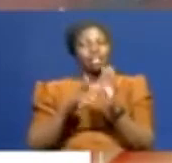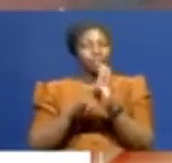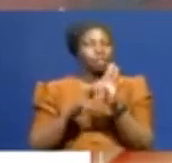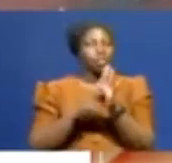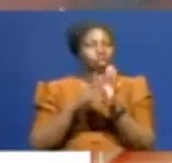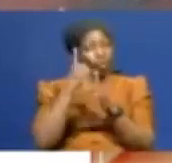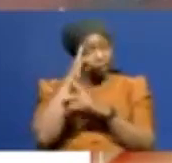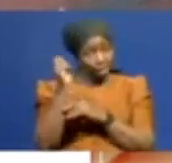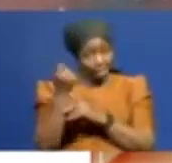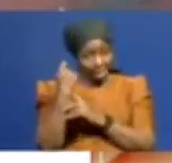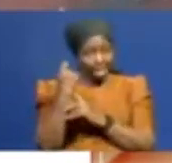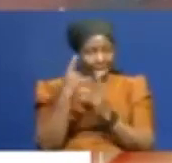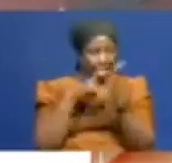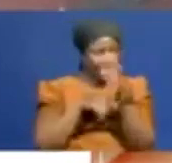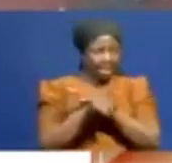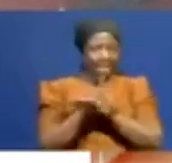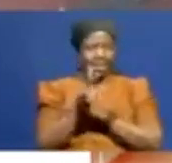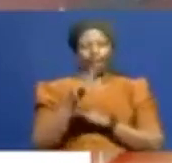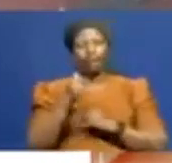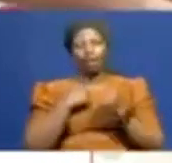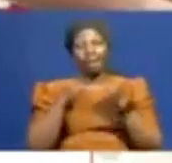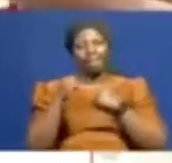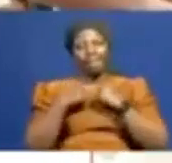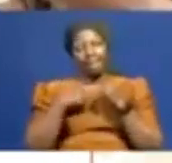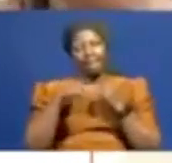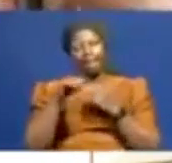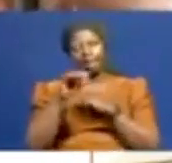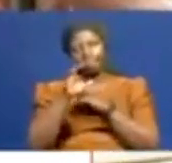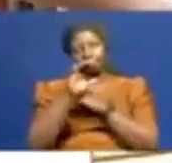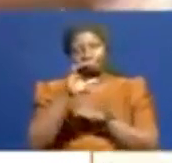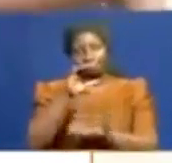kimataifa jijini Kigali, Rwanda.